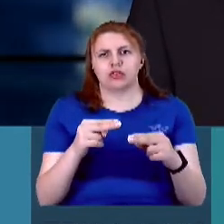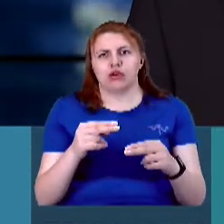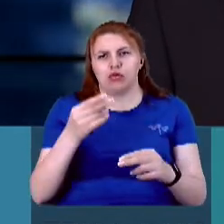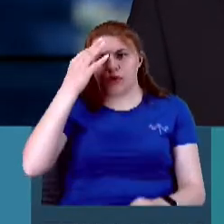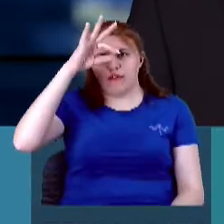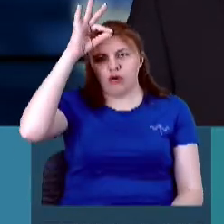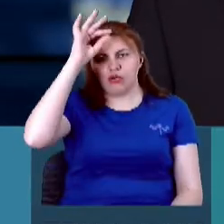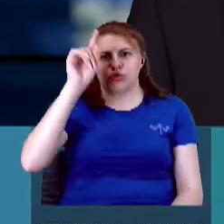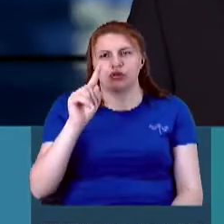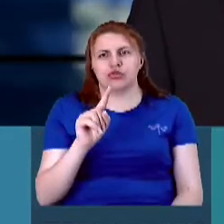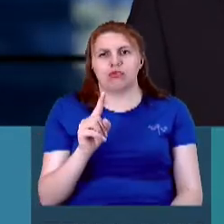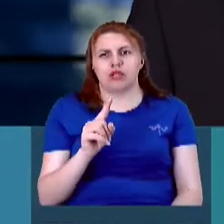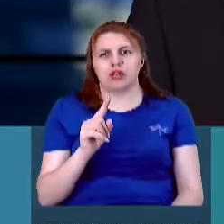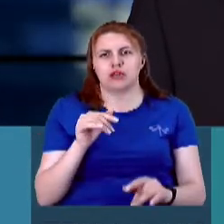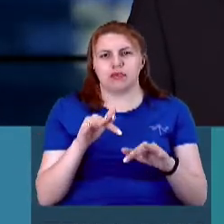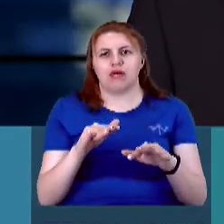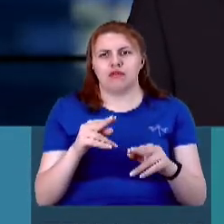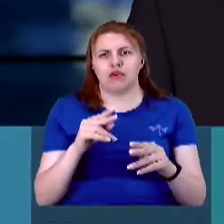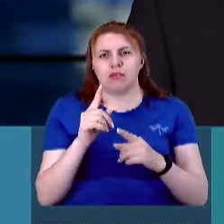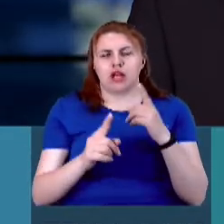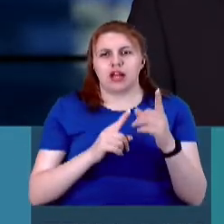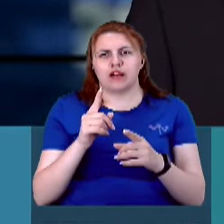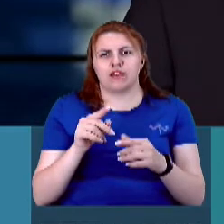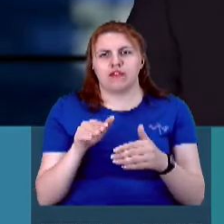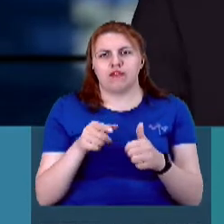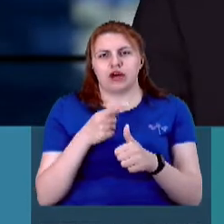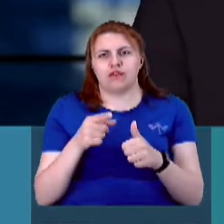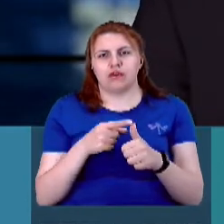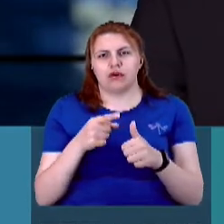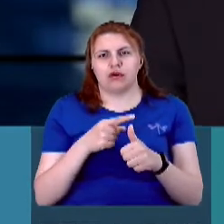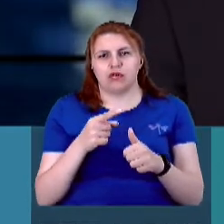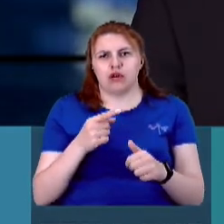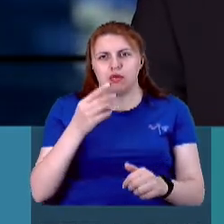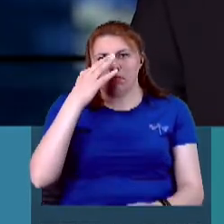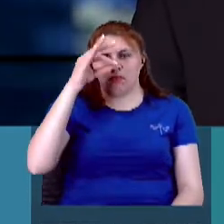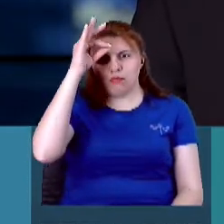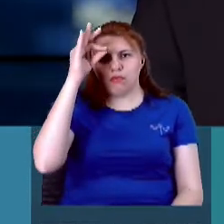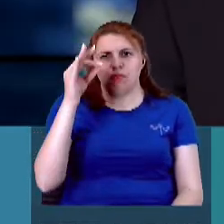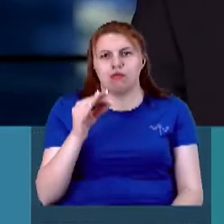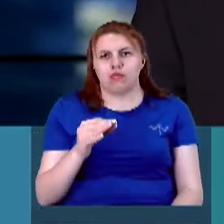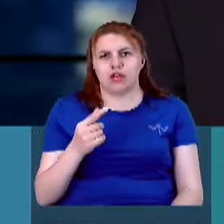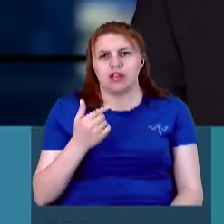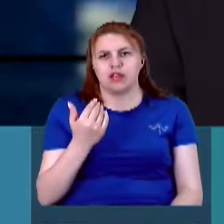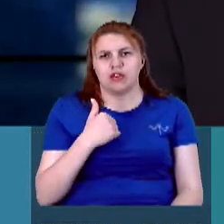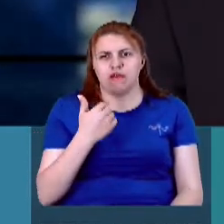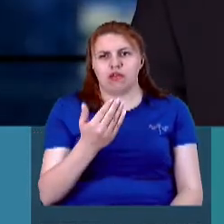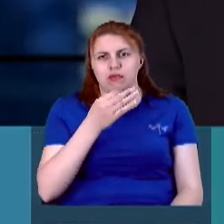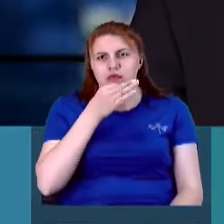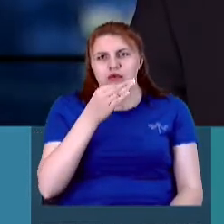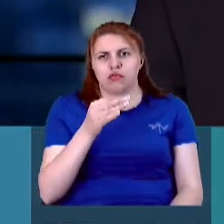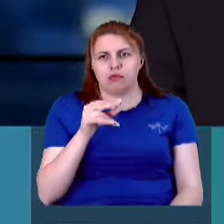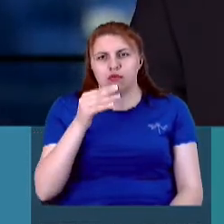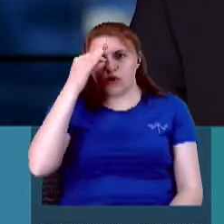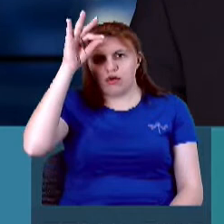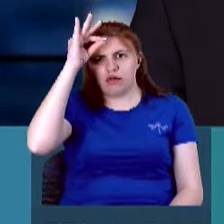перекваліфікували? Так, ми правоохоронцям. Ви знаєте, я вам скажу про правоохоронців. Вчора ми